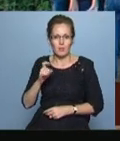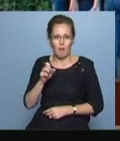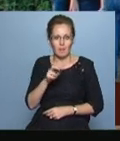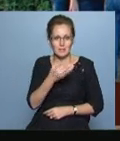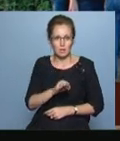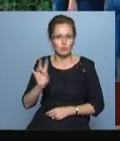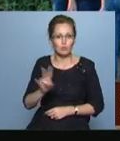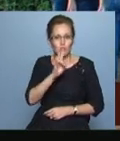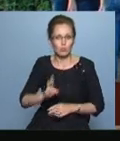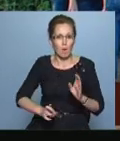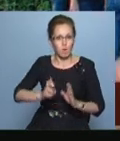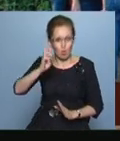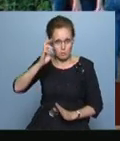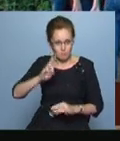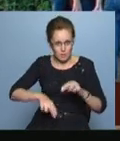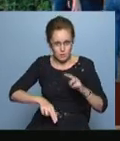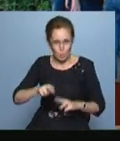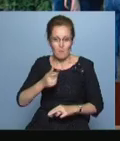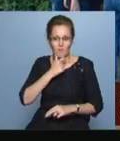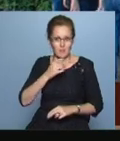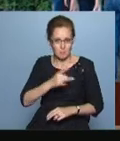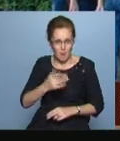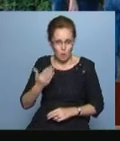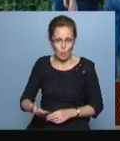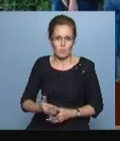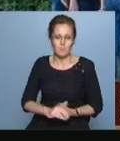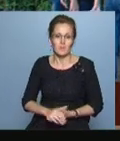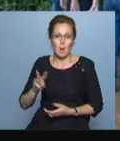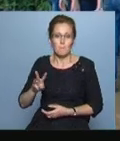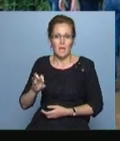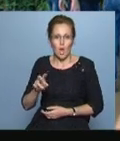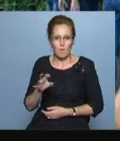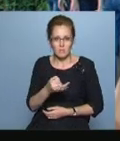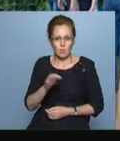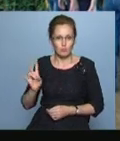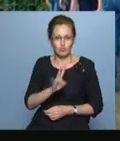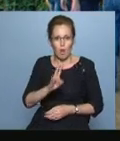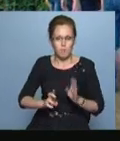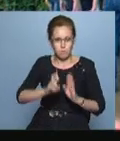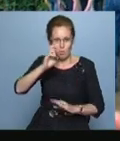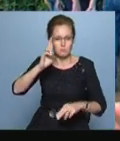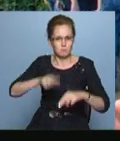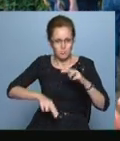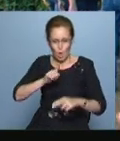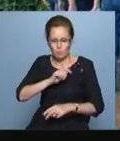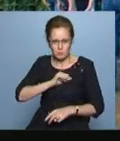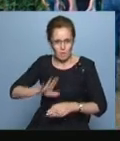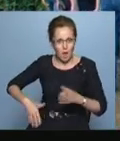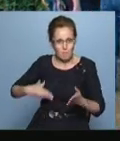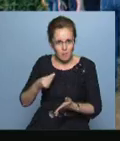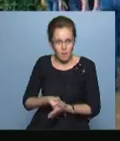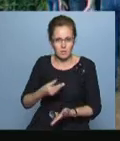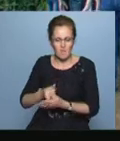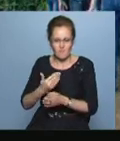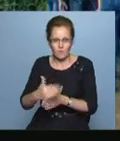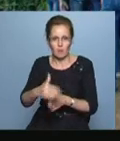на Петрова был построен, да, Ильинская церковь была построена, Михайловский собор, старое здание, иконостас он полностью сам оплатил, выделил